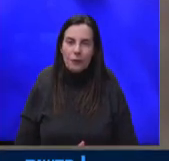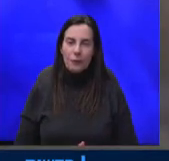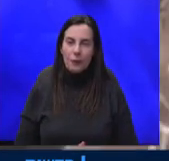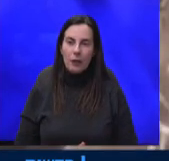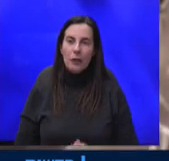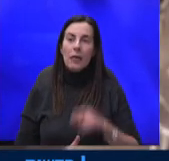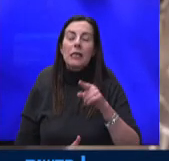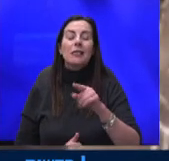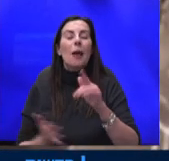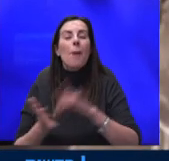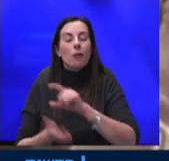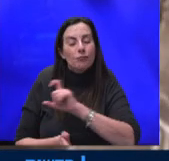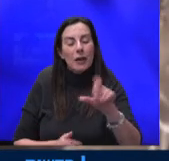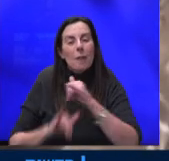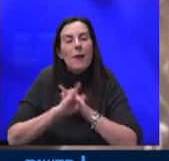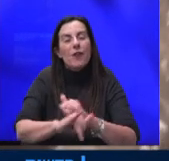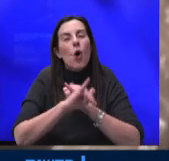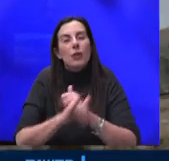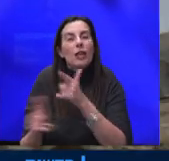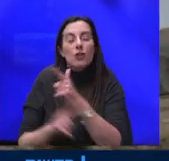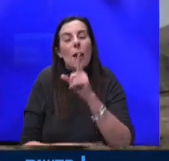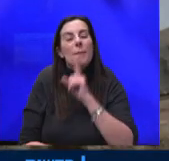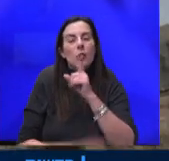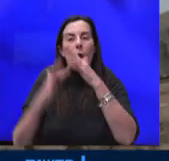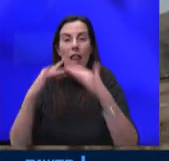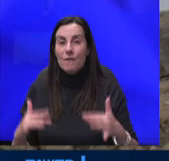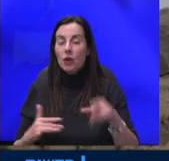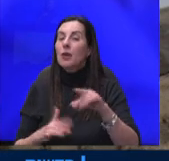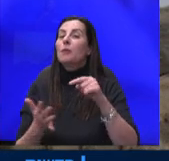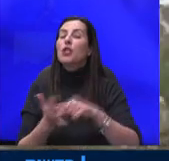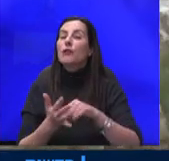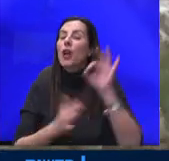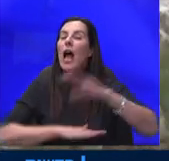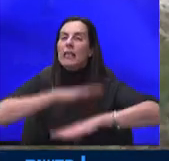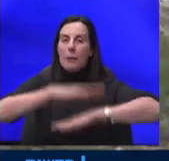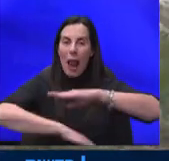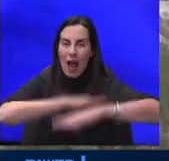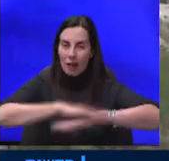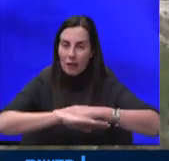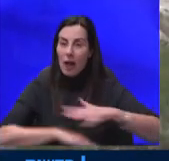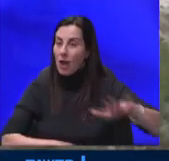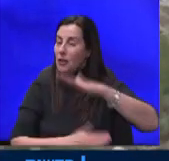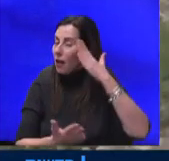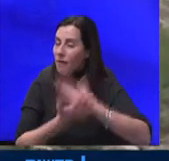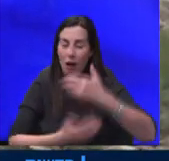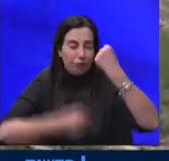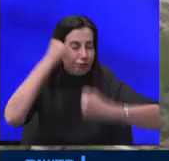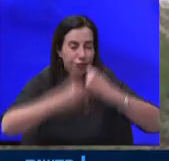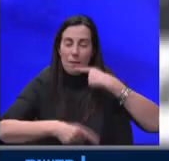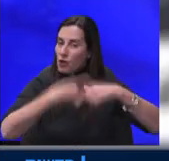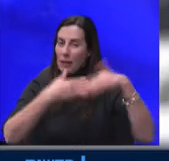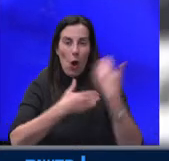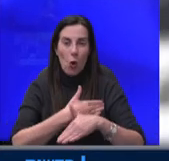מדובר בציר הברחות נשק מוכר בין סוריה ללבנון שמיועד לארגון חיזבאללה. האזור כבר הותקף בשנים